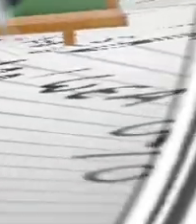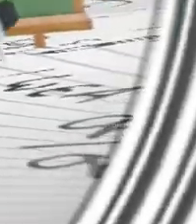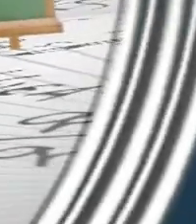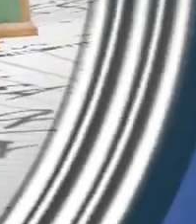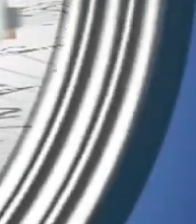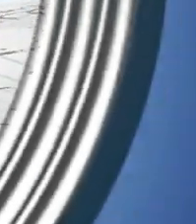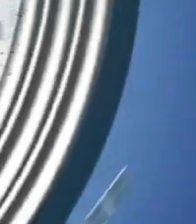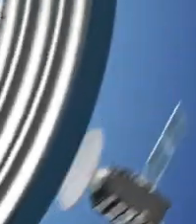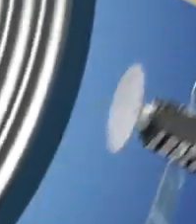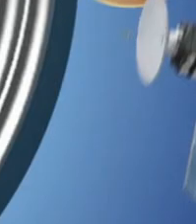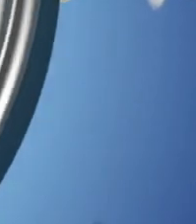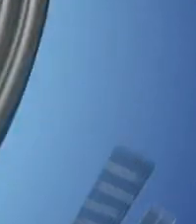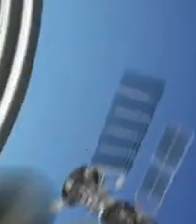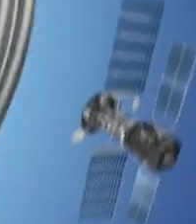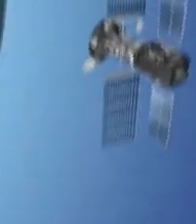Muzica